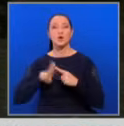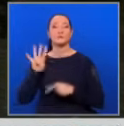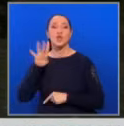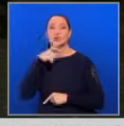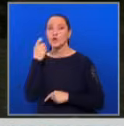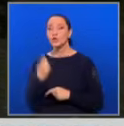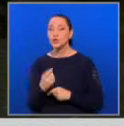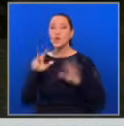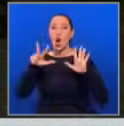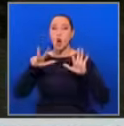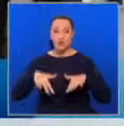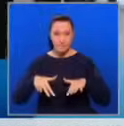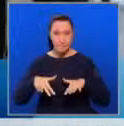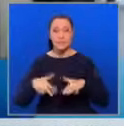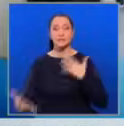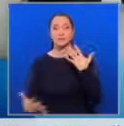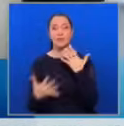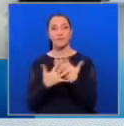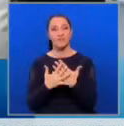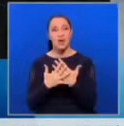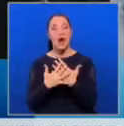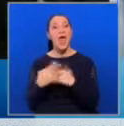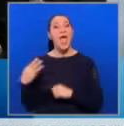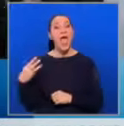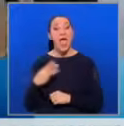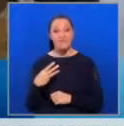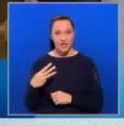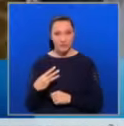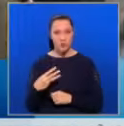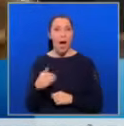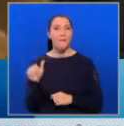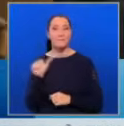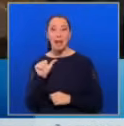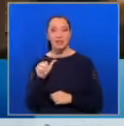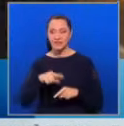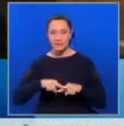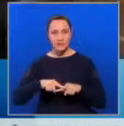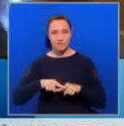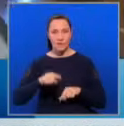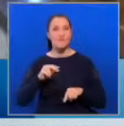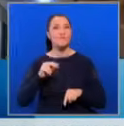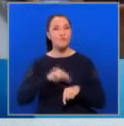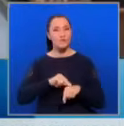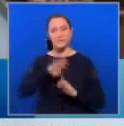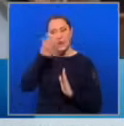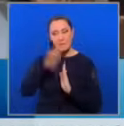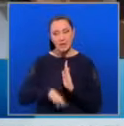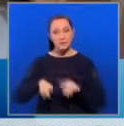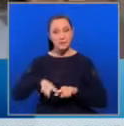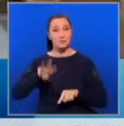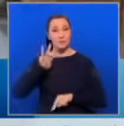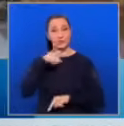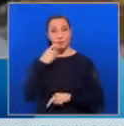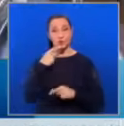4тири години и ос месеца затвор ефективно апелативният съд в пловдив намали присъдата на три